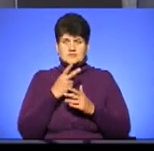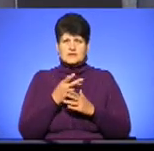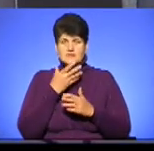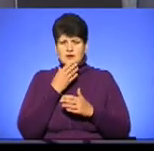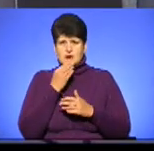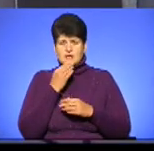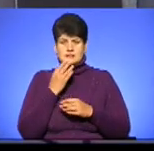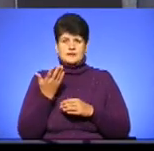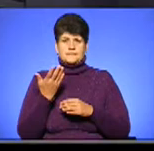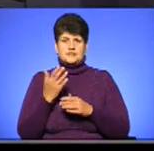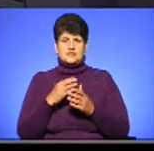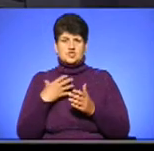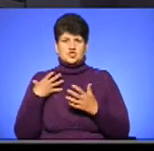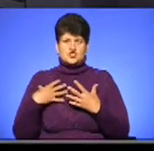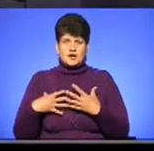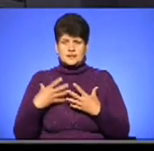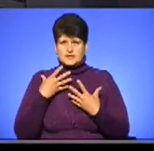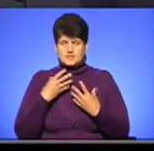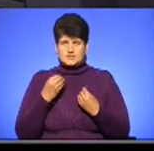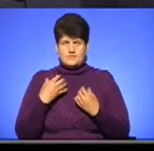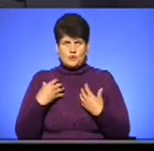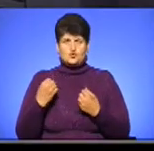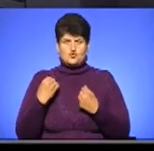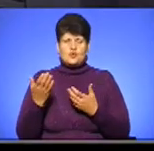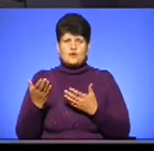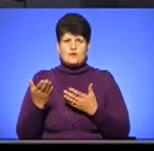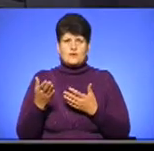блискуча шерсть неї. Ми дослідили,